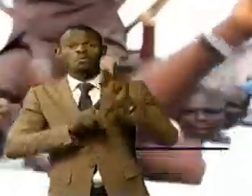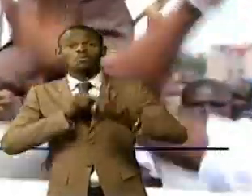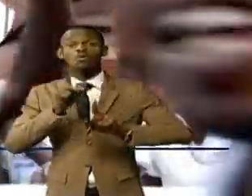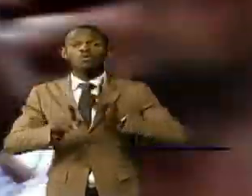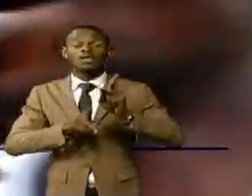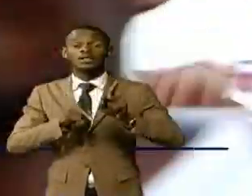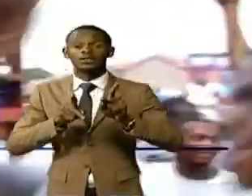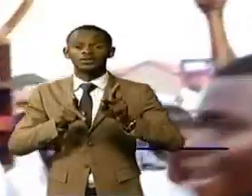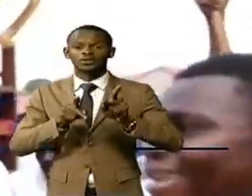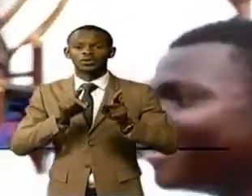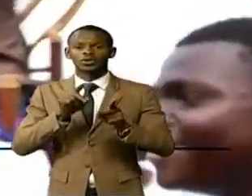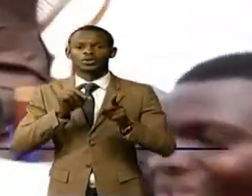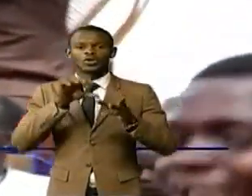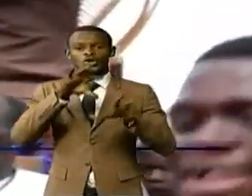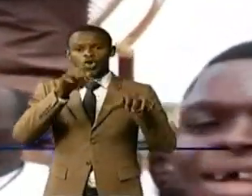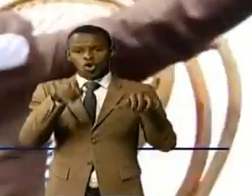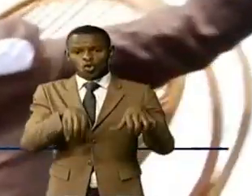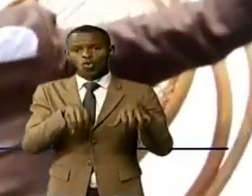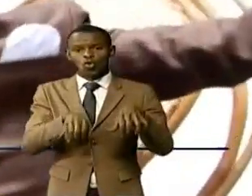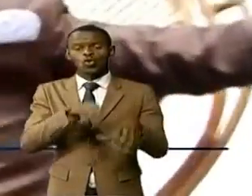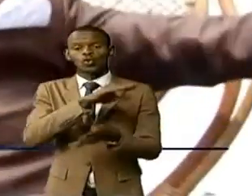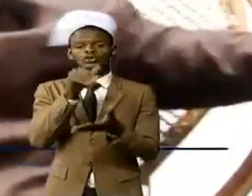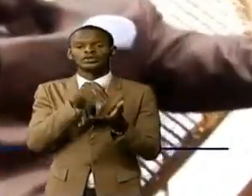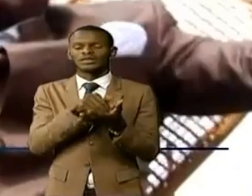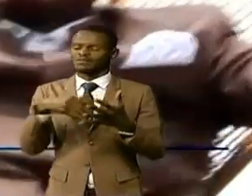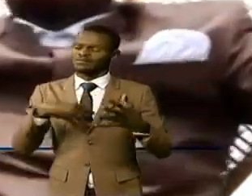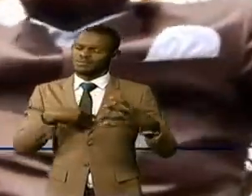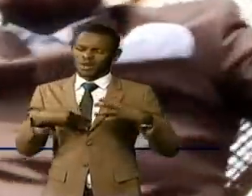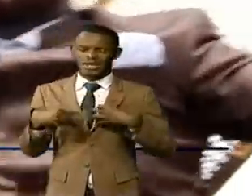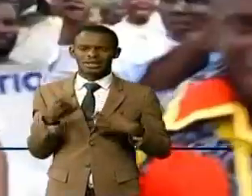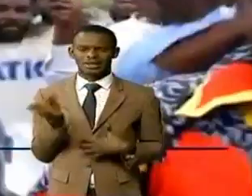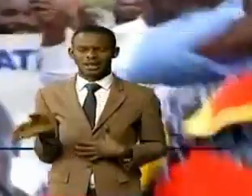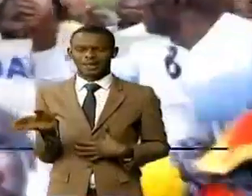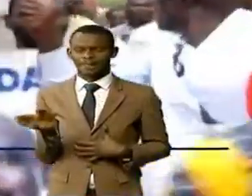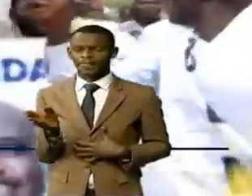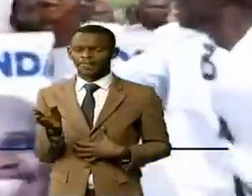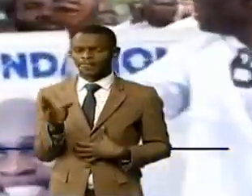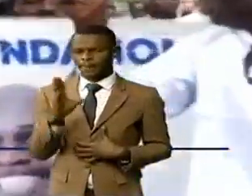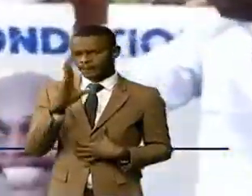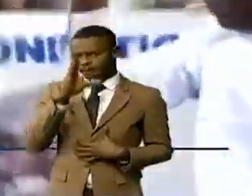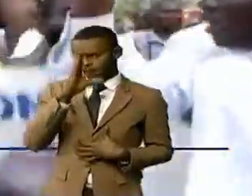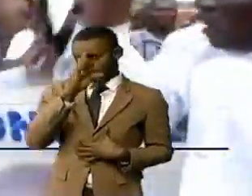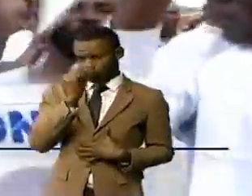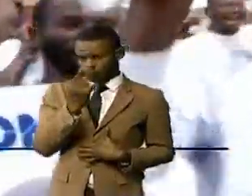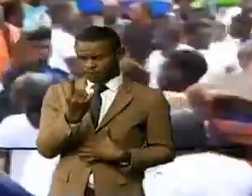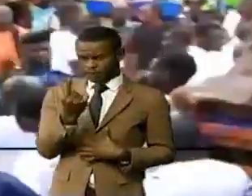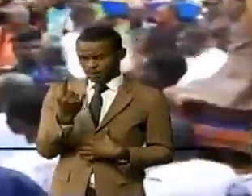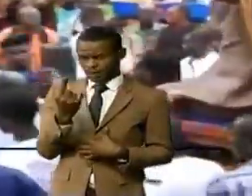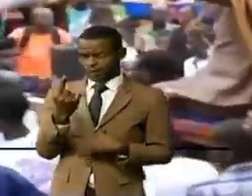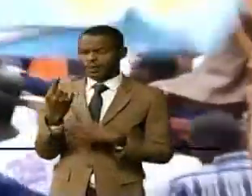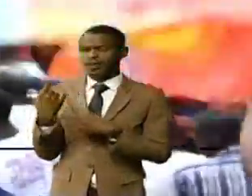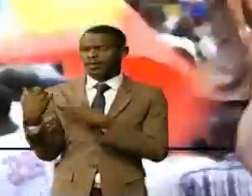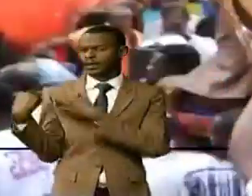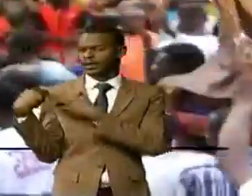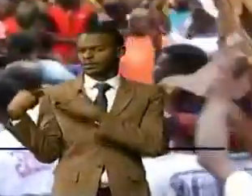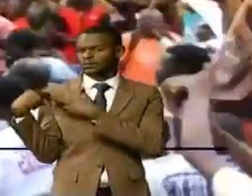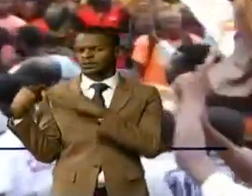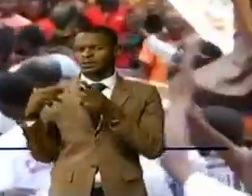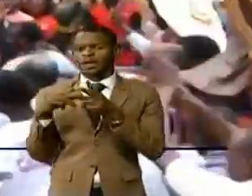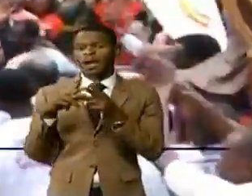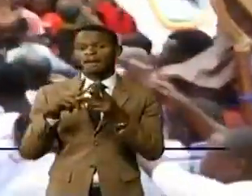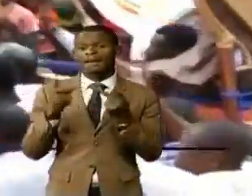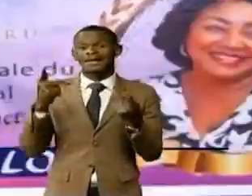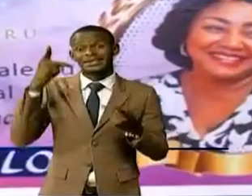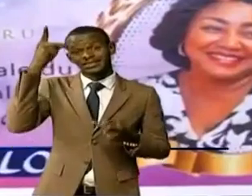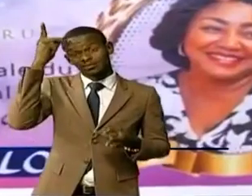Ndongala, président du Parti démocratie chrétienne et président de la Congolaise du développement rural, CODER, a effectué